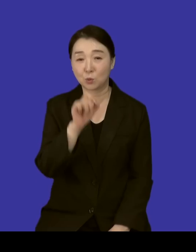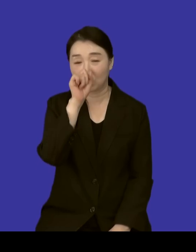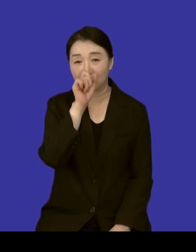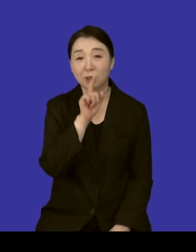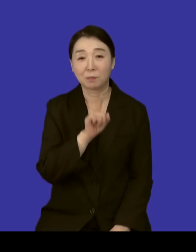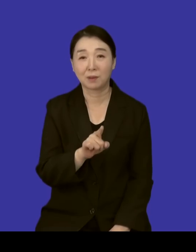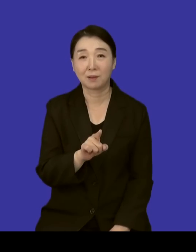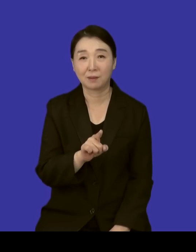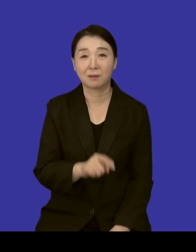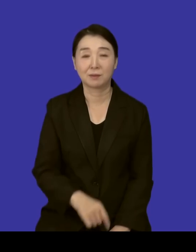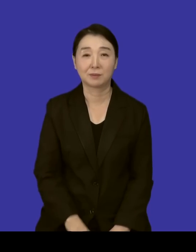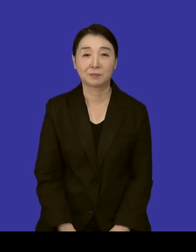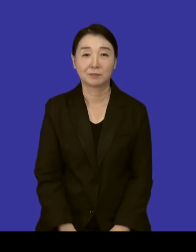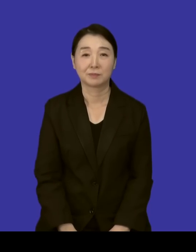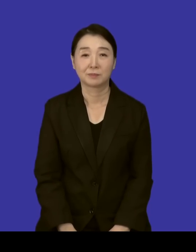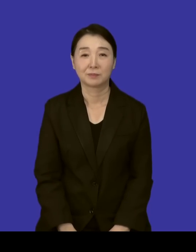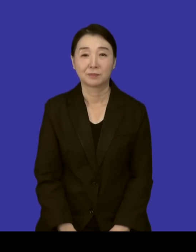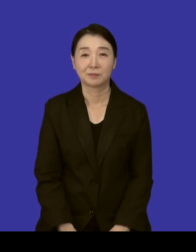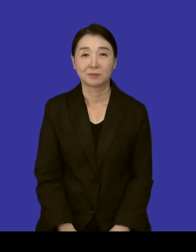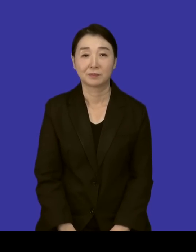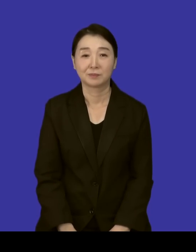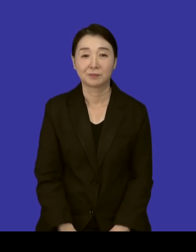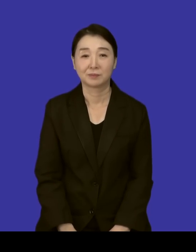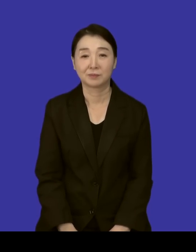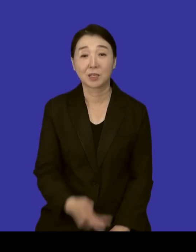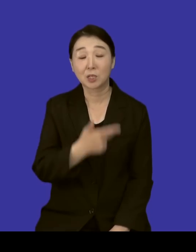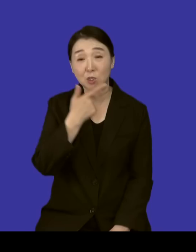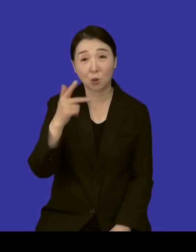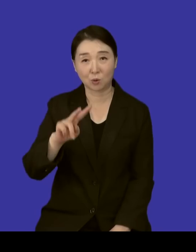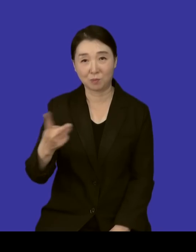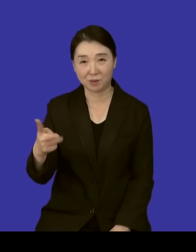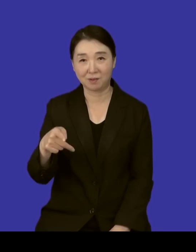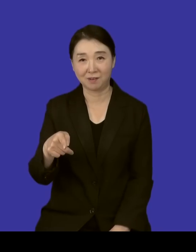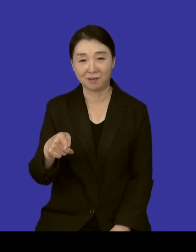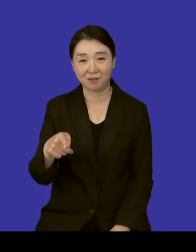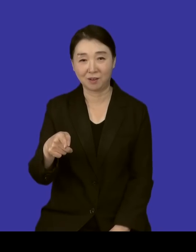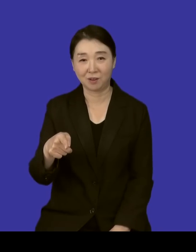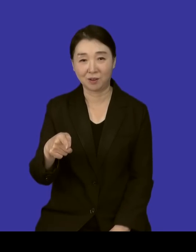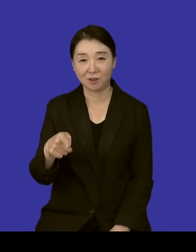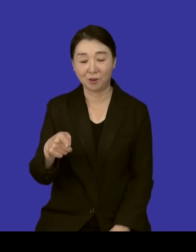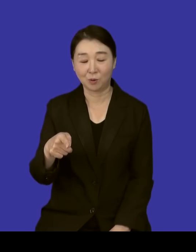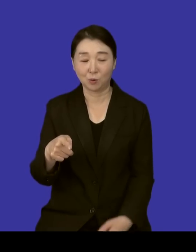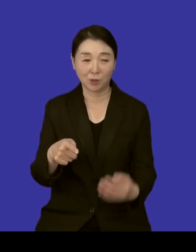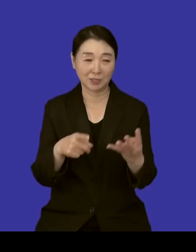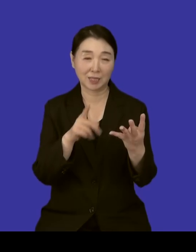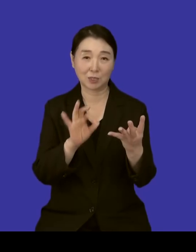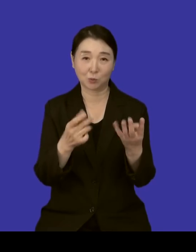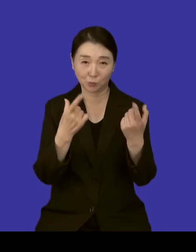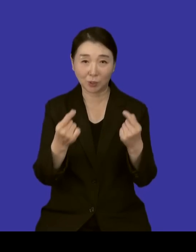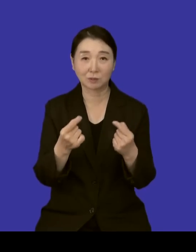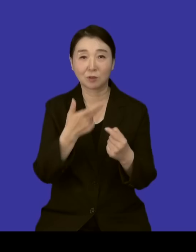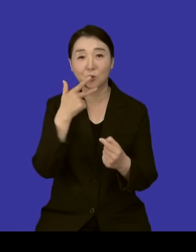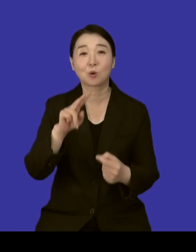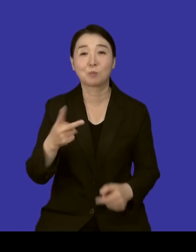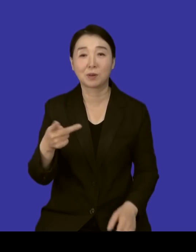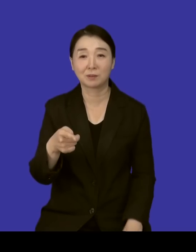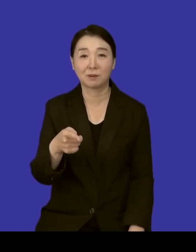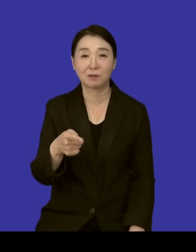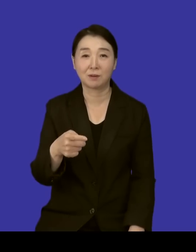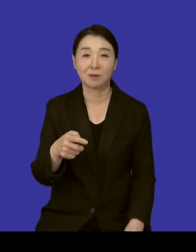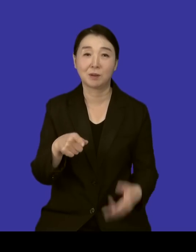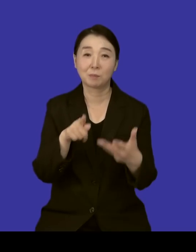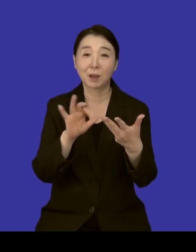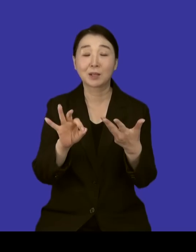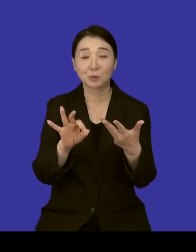좋다고 이분이 아. 그냥 저기 뭐 영어로 번역했어요. 이 똑같은 4종 세트를. 또, 예, 그래서 이 8종